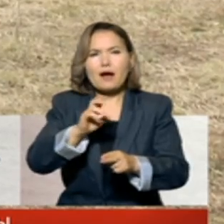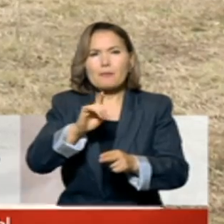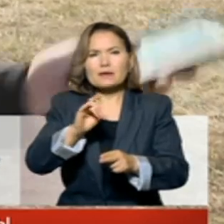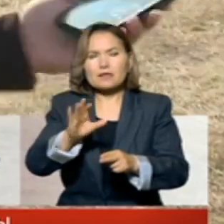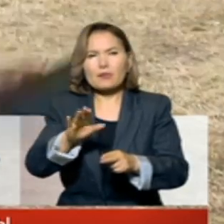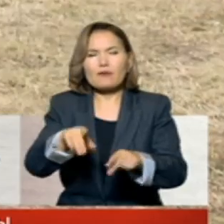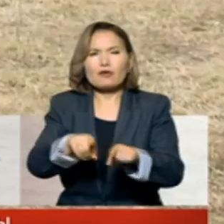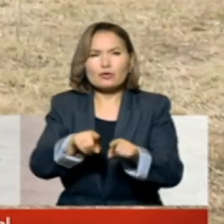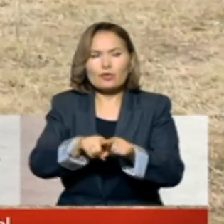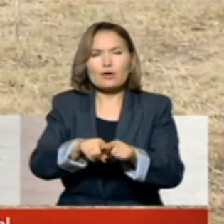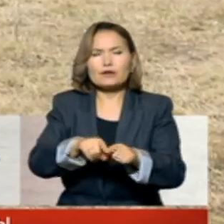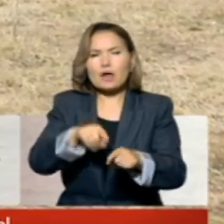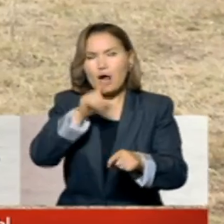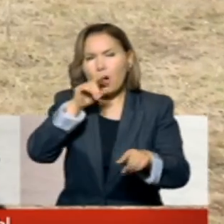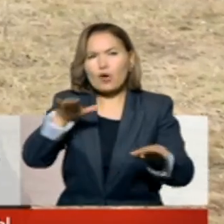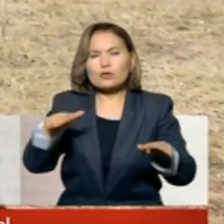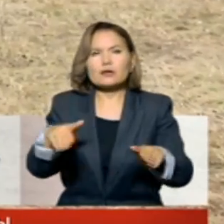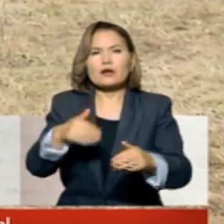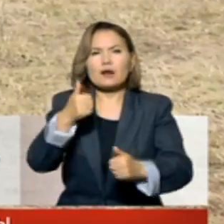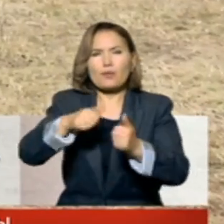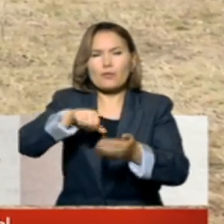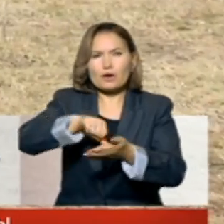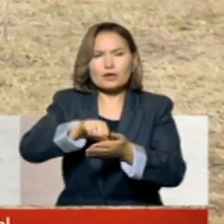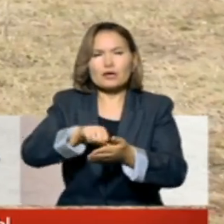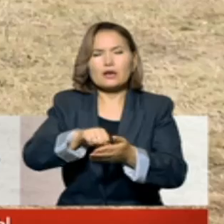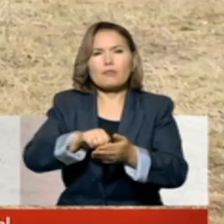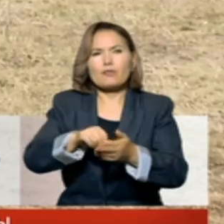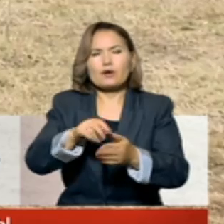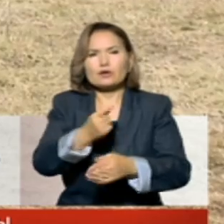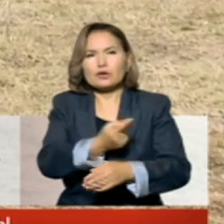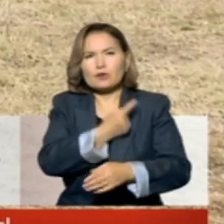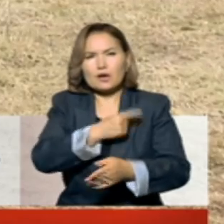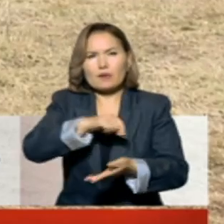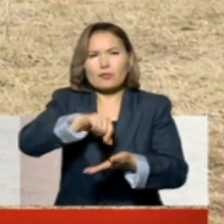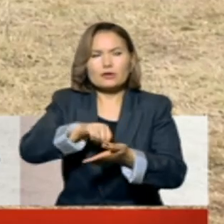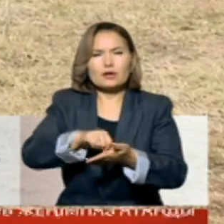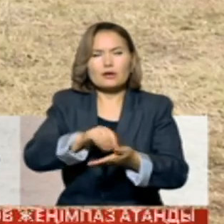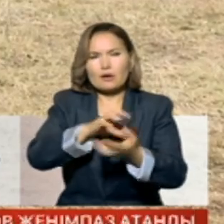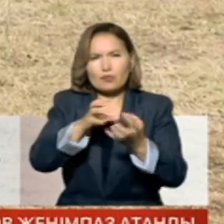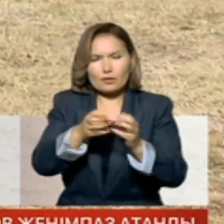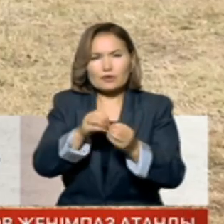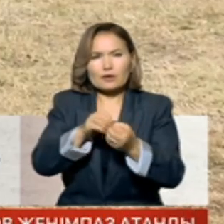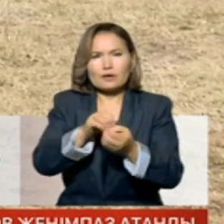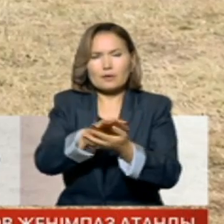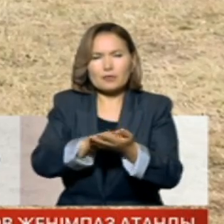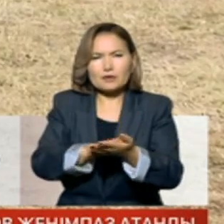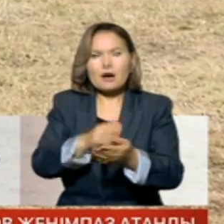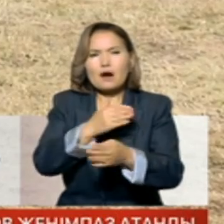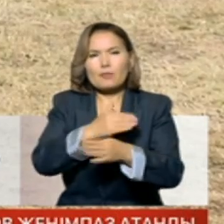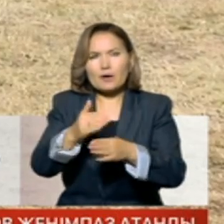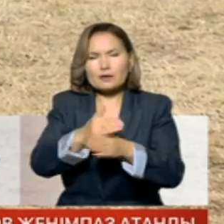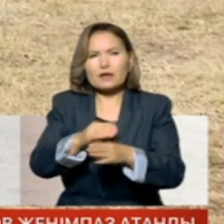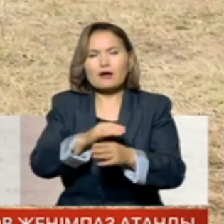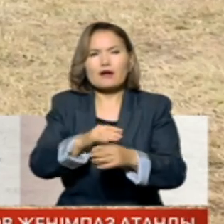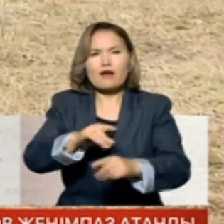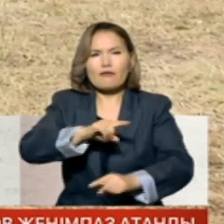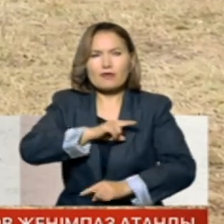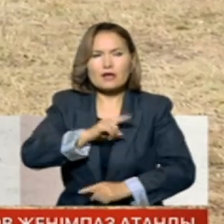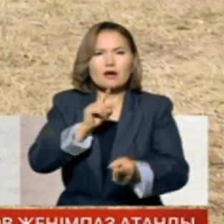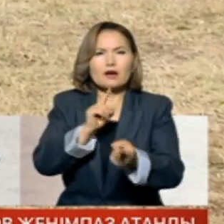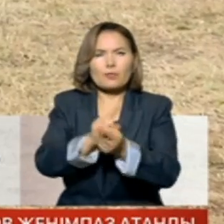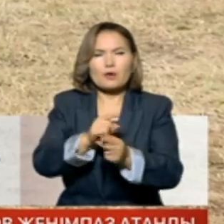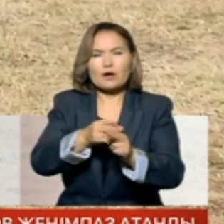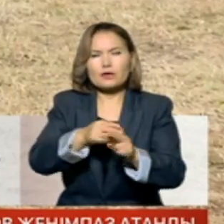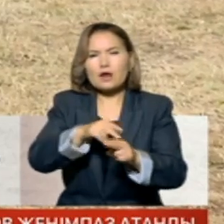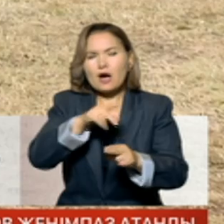Базарбаевтар осы құсбегілер сайысында дәл қазір тағы да басқа өнерпаздарымыз өнер көрсетіп жатыр. Сәлден соң финалдық кезеңдер аяқталып, енді